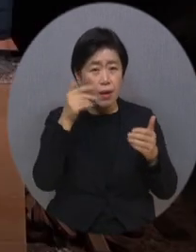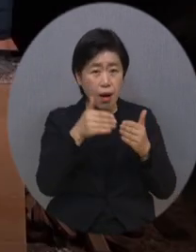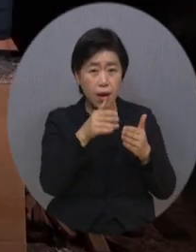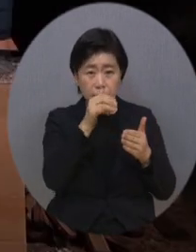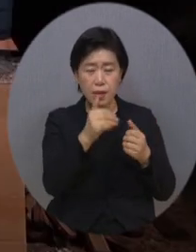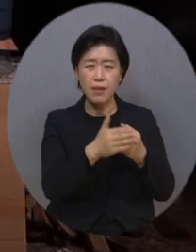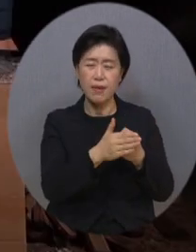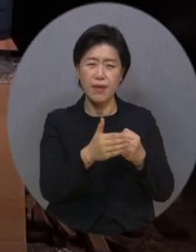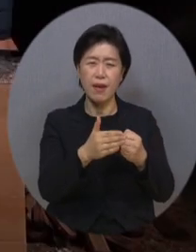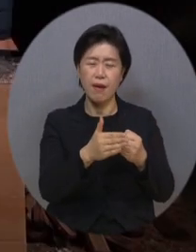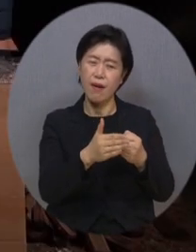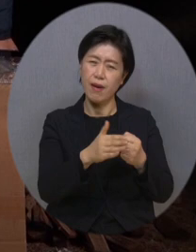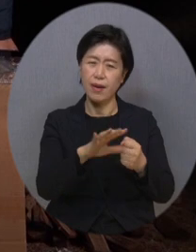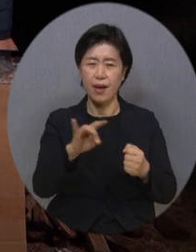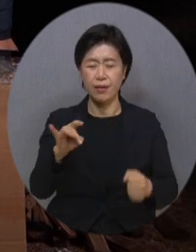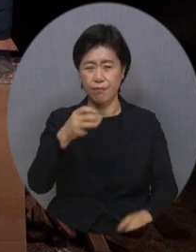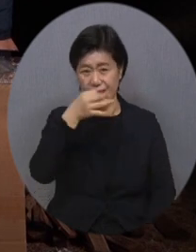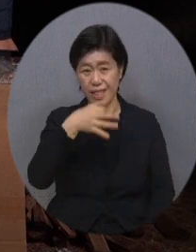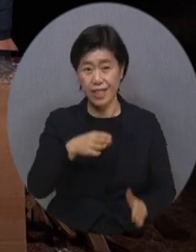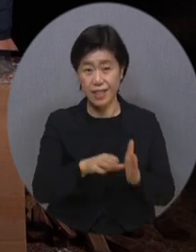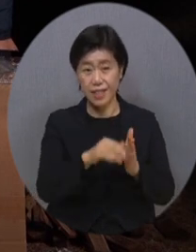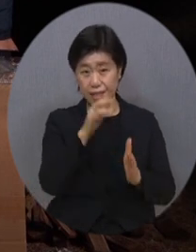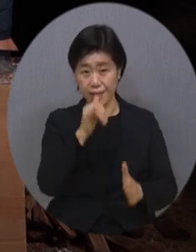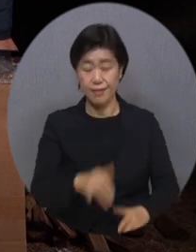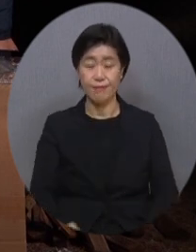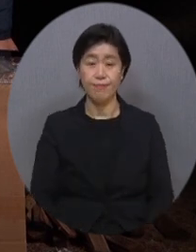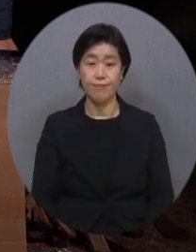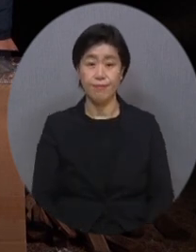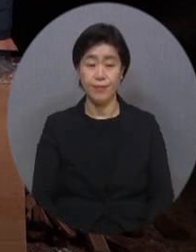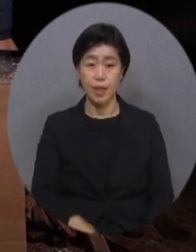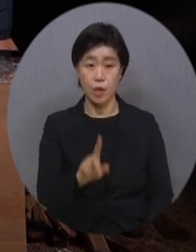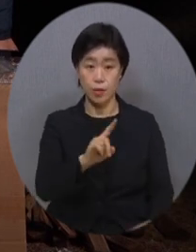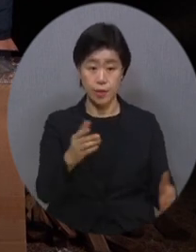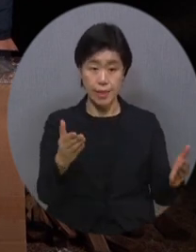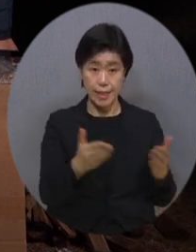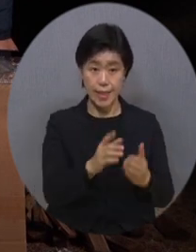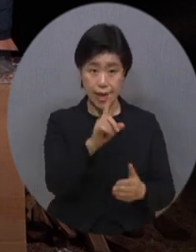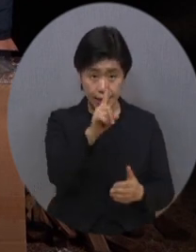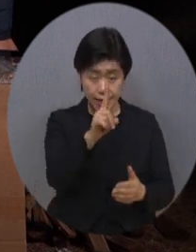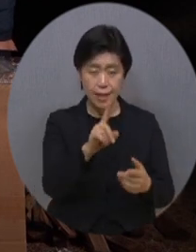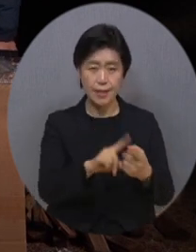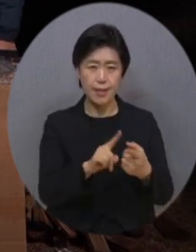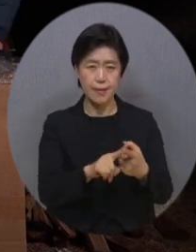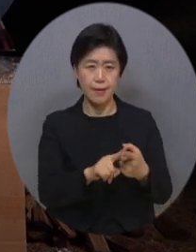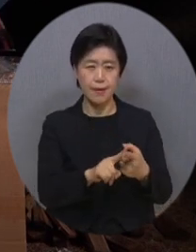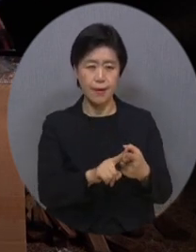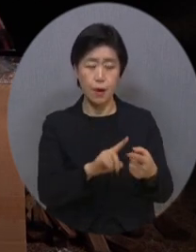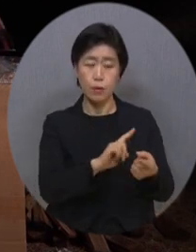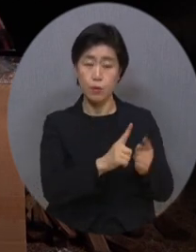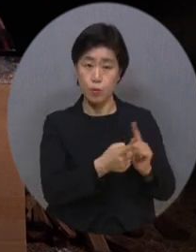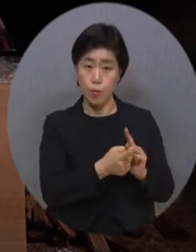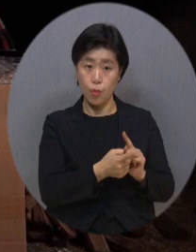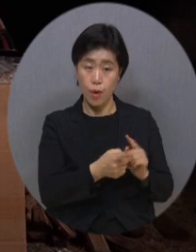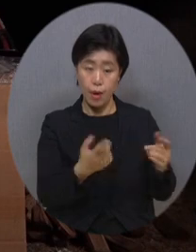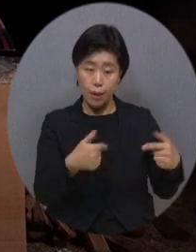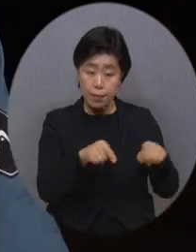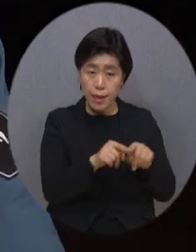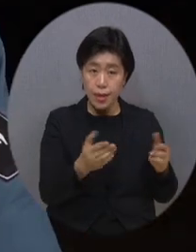좋아. 같이 이렇게 하나의 어떤 일을 주제로 가지고 서로 얘기를 할 수 있고 나눌 수 있으니까 그건 정말 좋은 것